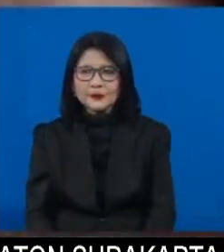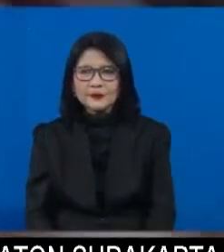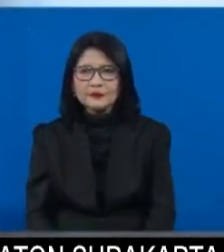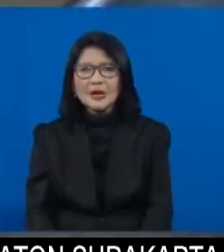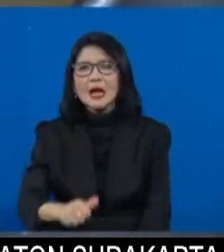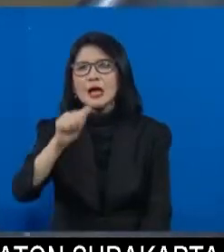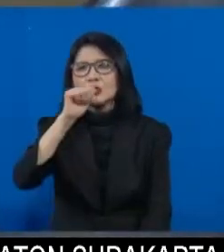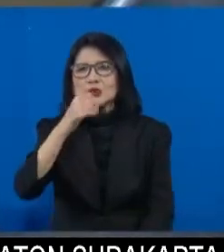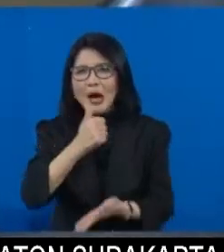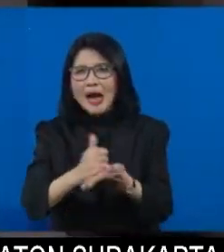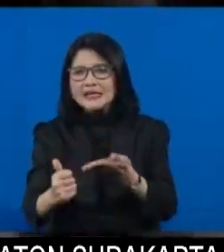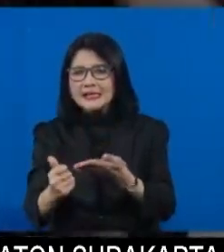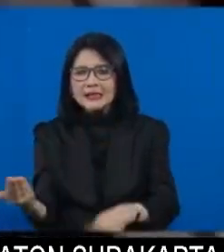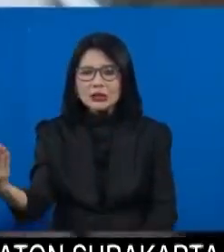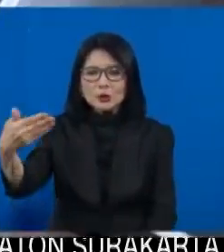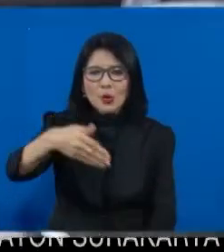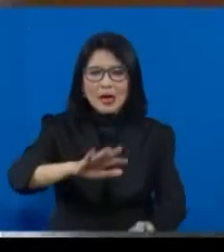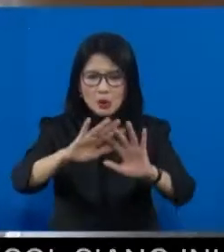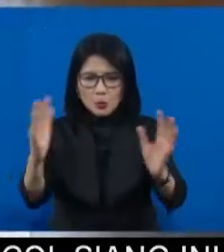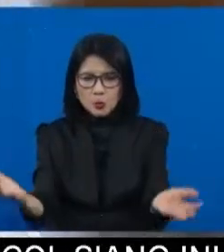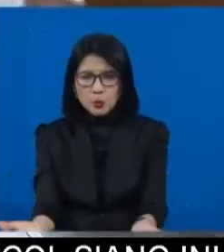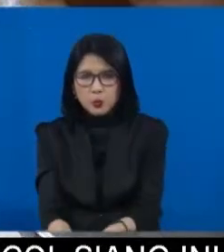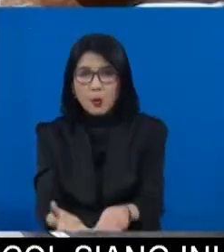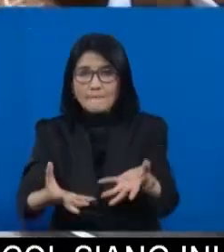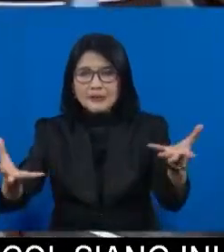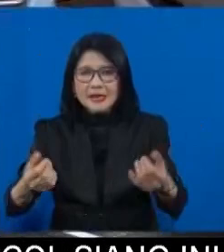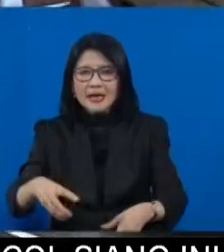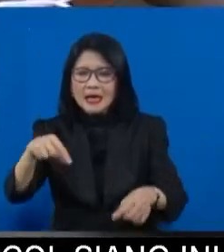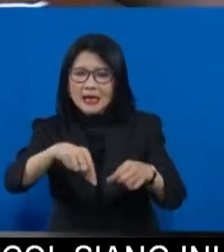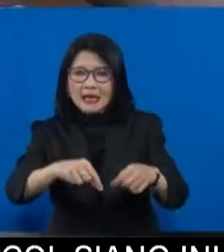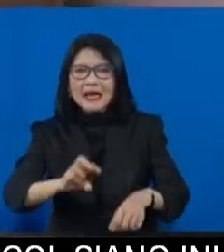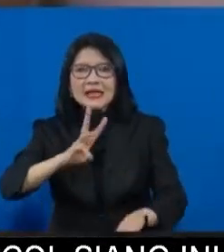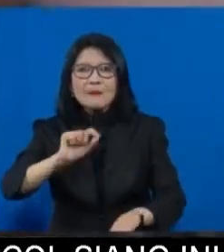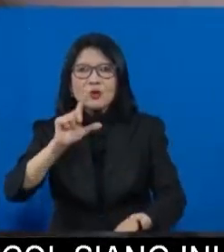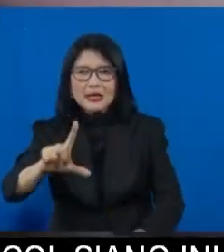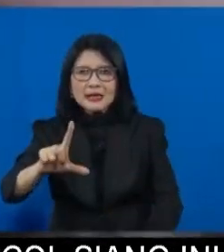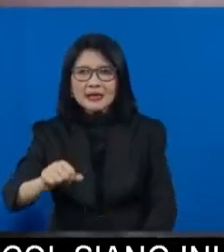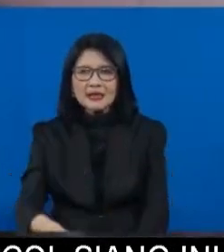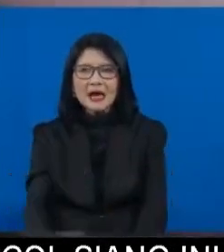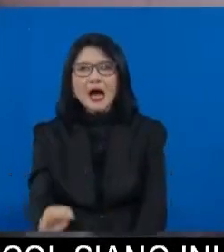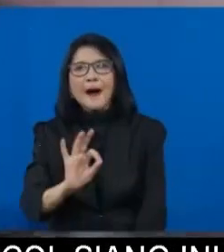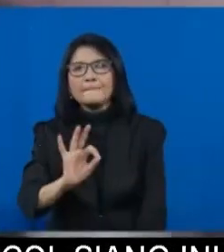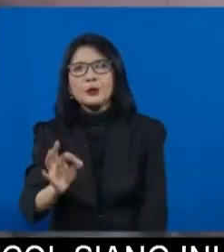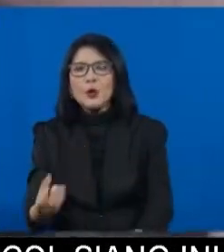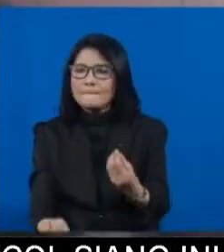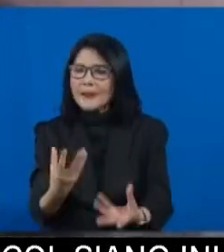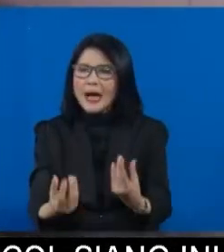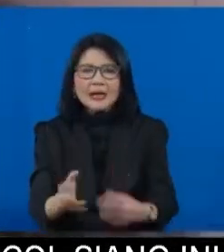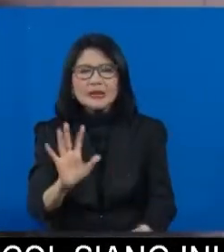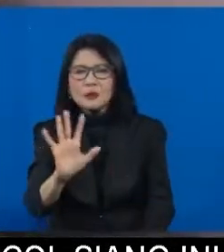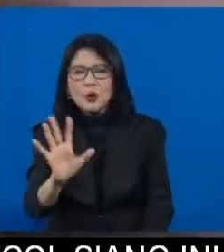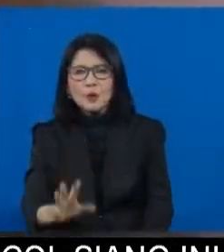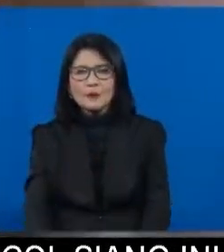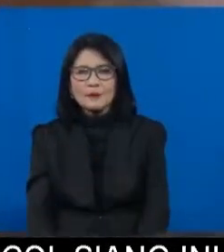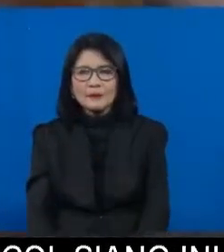Susu murni dituangkan ke dalam wajan berukuran jumbo berkapasitas 30 liter yang belum panas atau belum dinyalakan apinya.